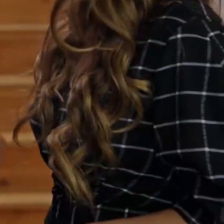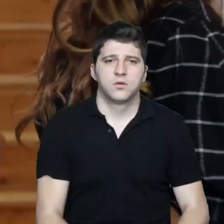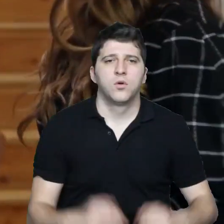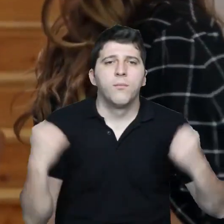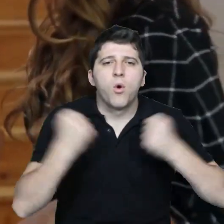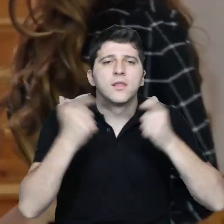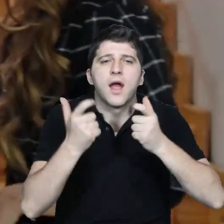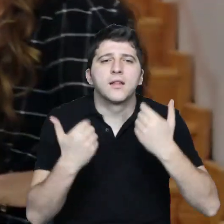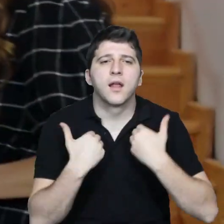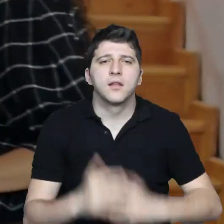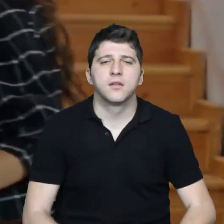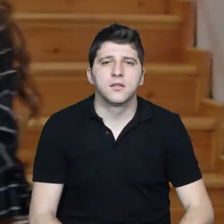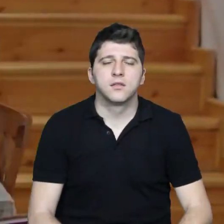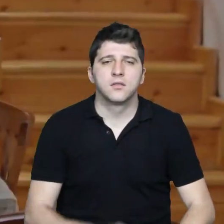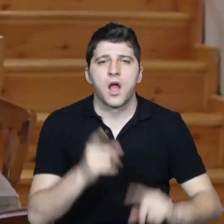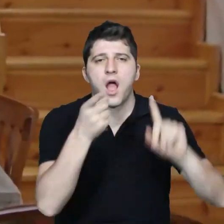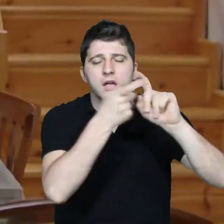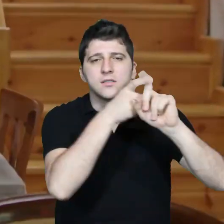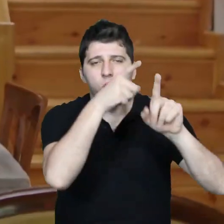Montum nerede? Basmıştım oraya.